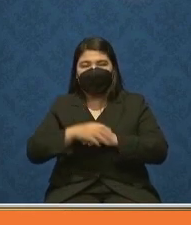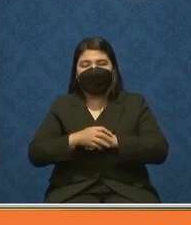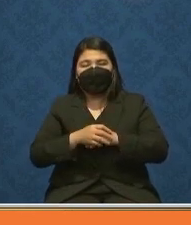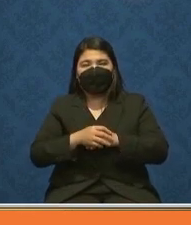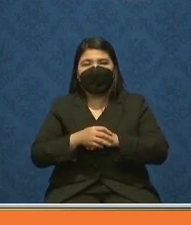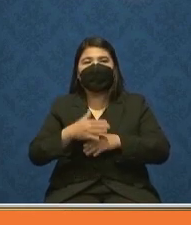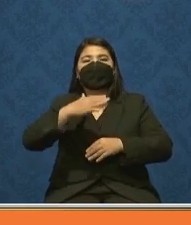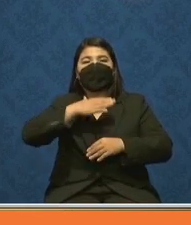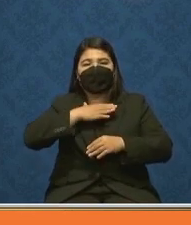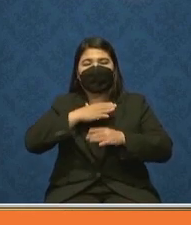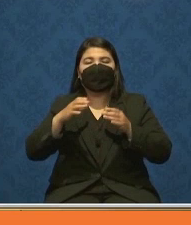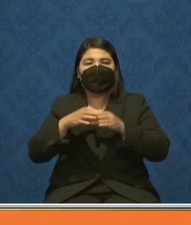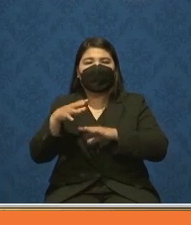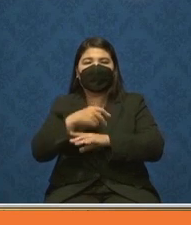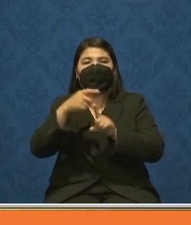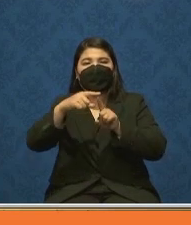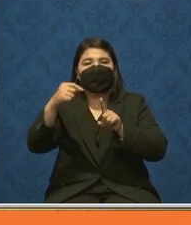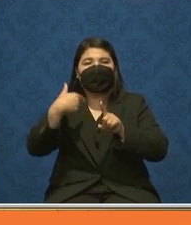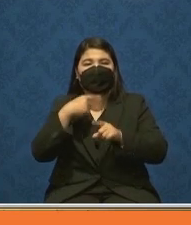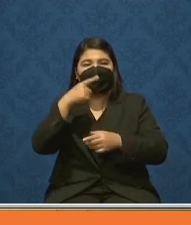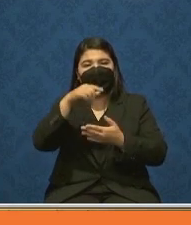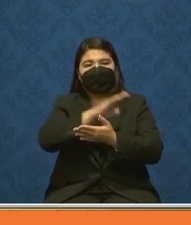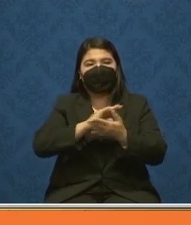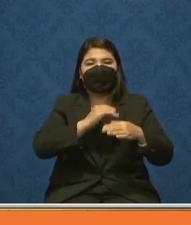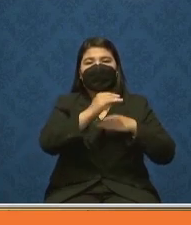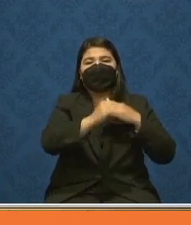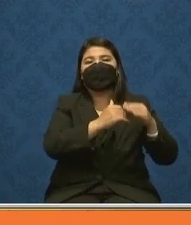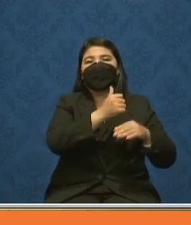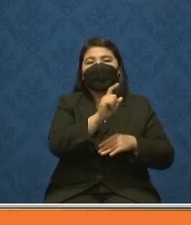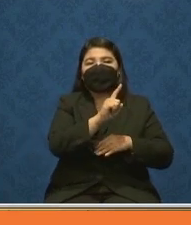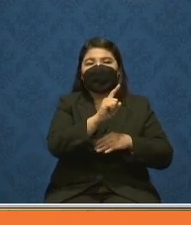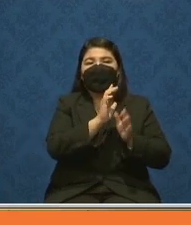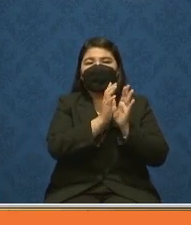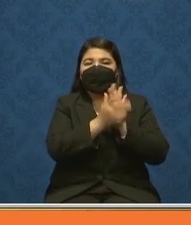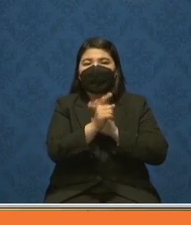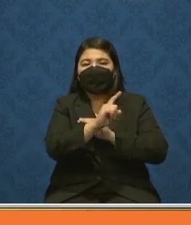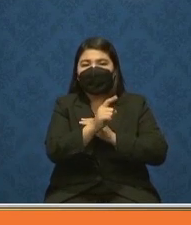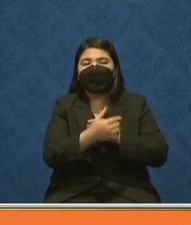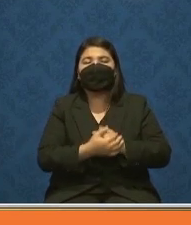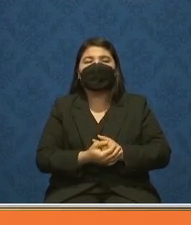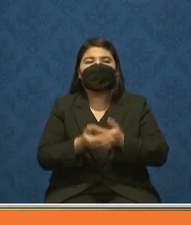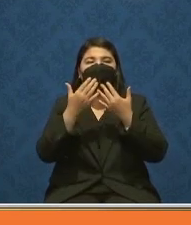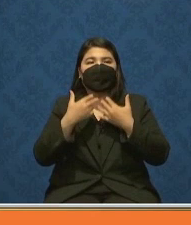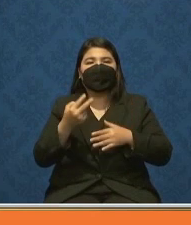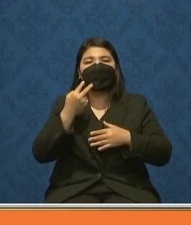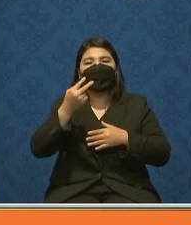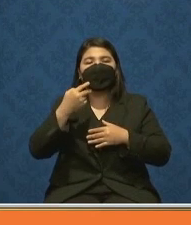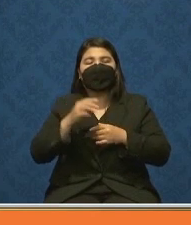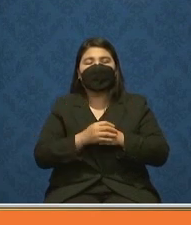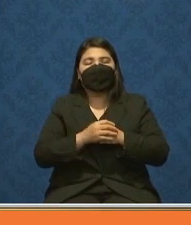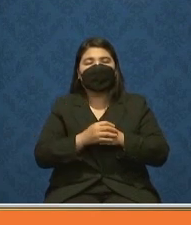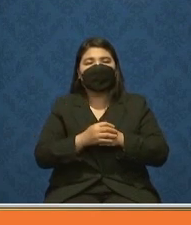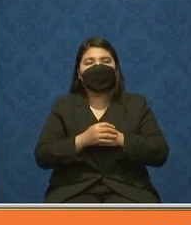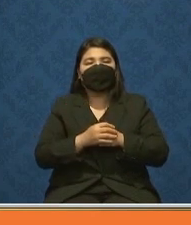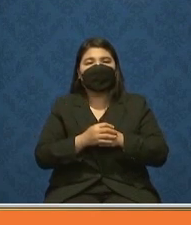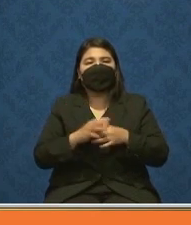าเป็นรัฐบาลก้าวไกลประเทศไทยจะเปลี่ยนเป็นยังไงครับหน้าถัดไปครับผมขอ